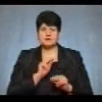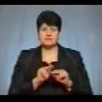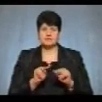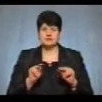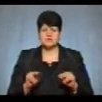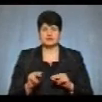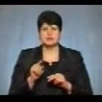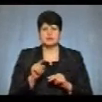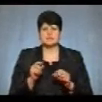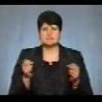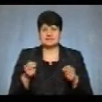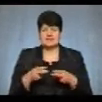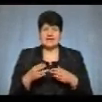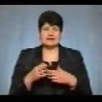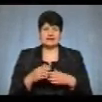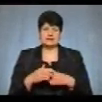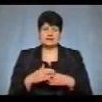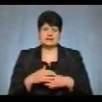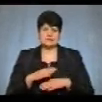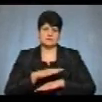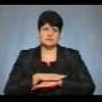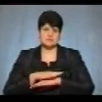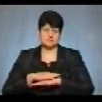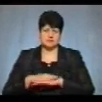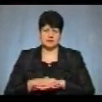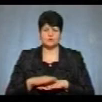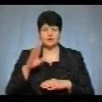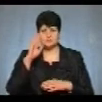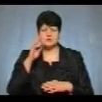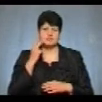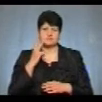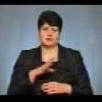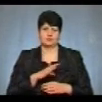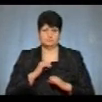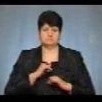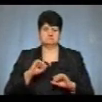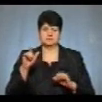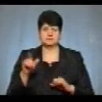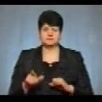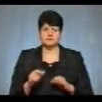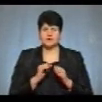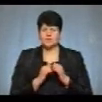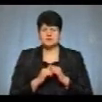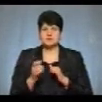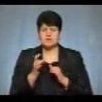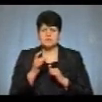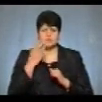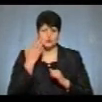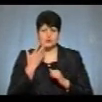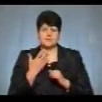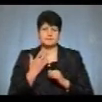спеціальні дисципліни. Каже, хлопець завжди вирізнявся патріотизмом. Він кожен раз, коли